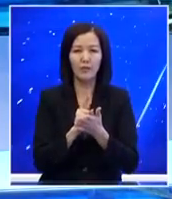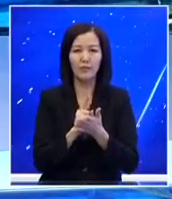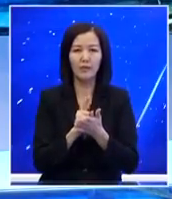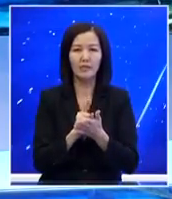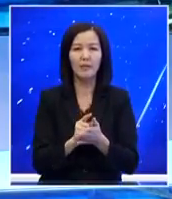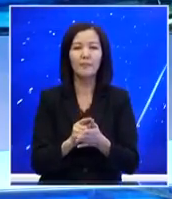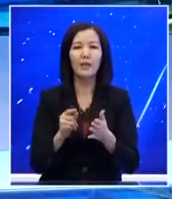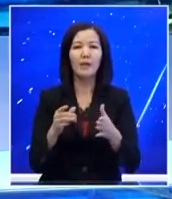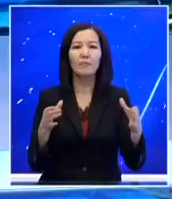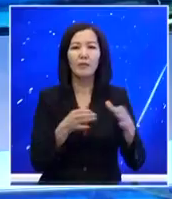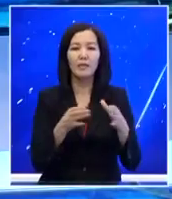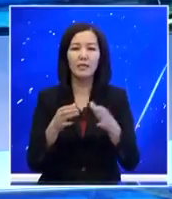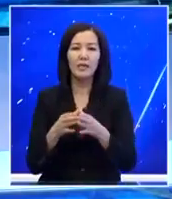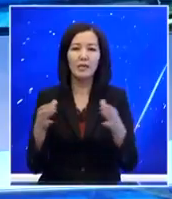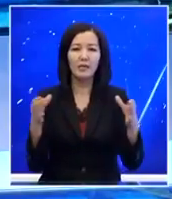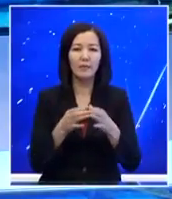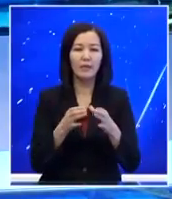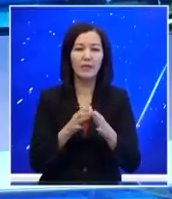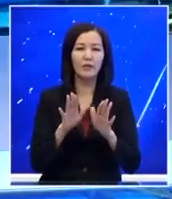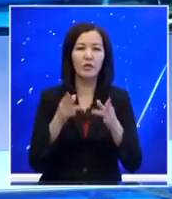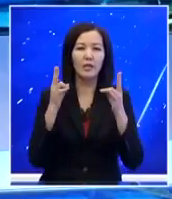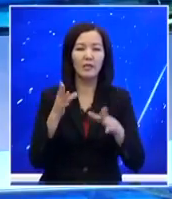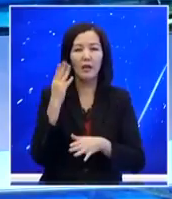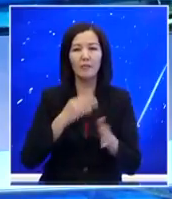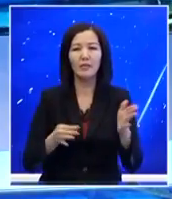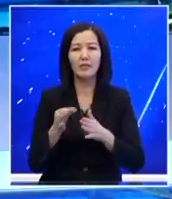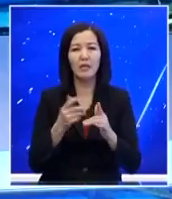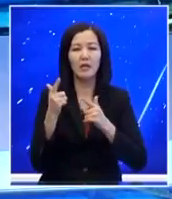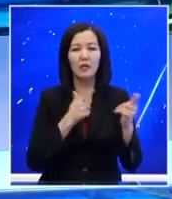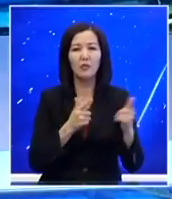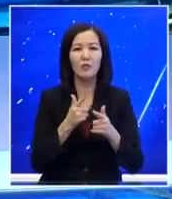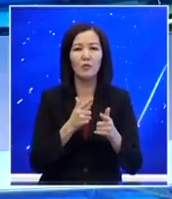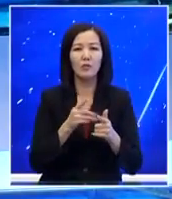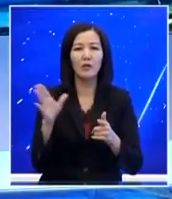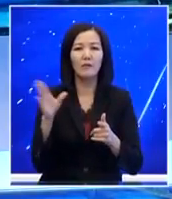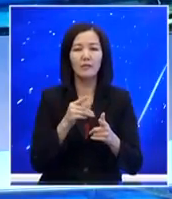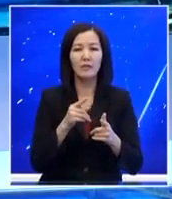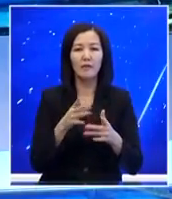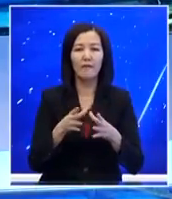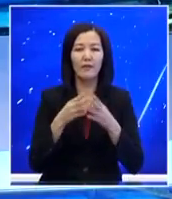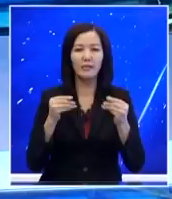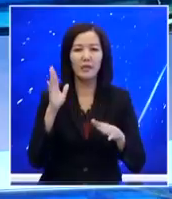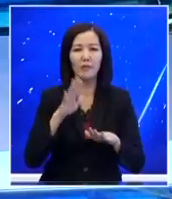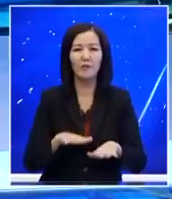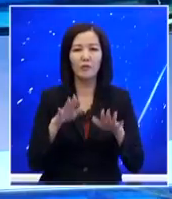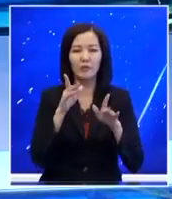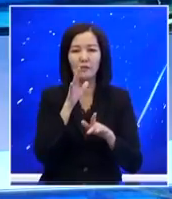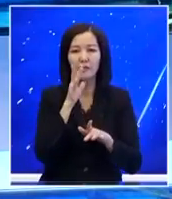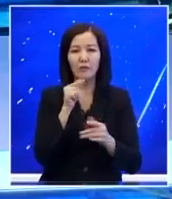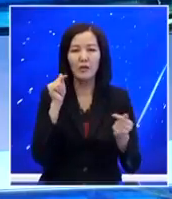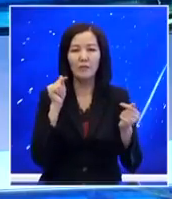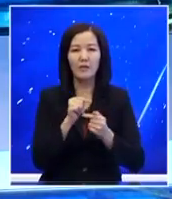служебных обязанностях. Подразделения департамента ПЧС Алматинской области готовы во всеоружии встретить весенний паводковый сезон